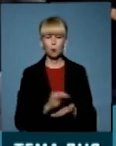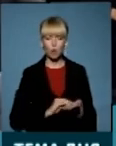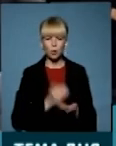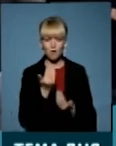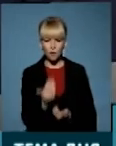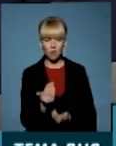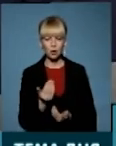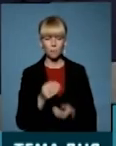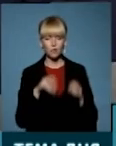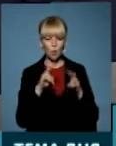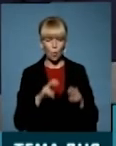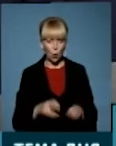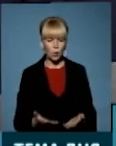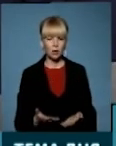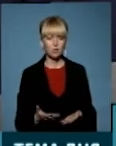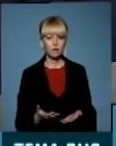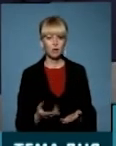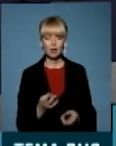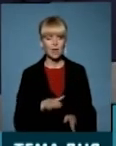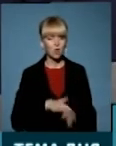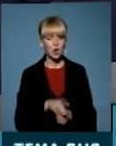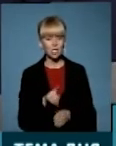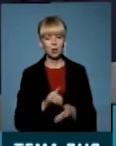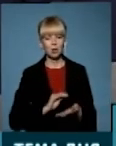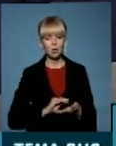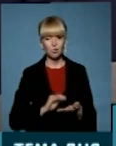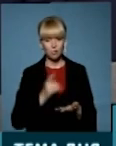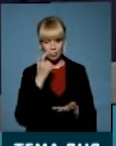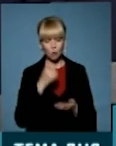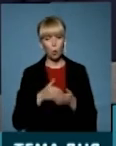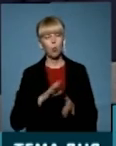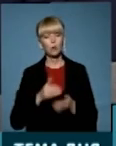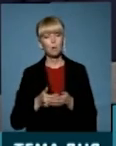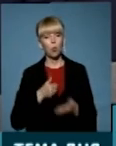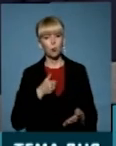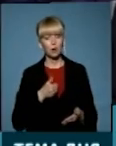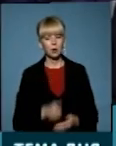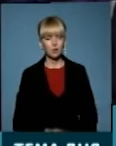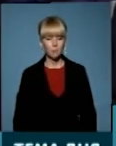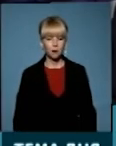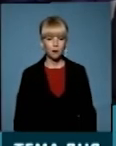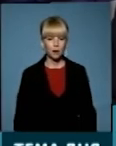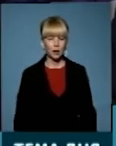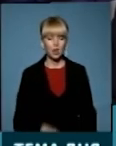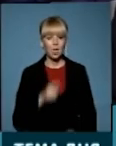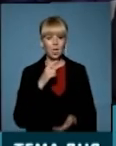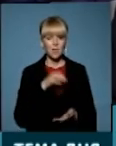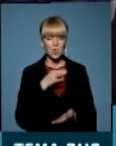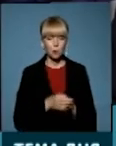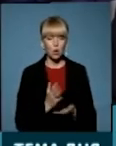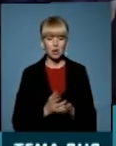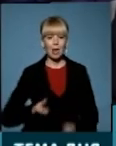вашому огляді, наприклад, не виконані ті ж приписи, які були попередньо вручені? Ну, відповідальність